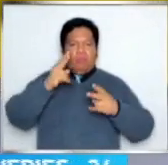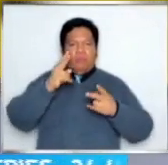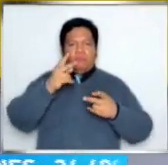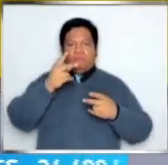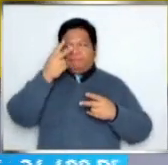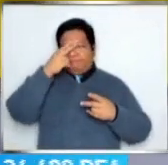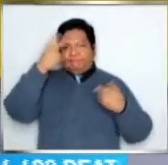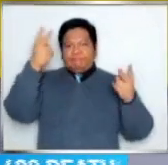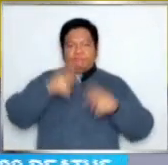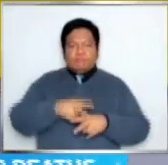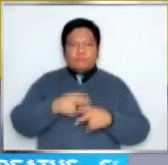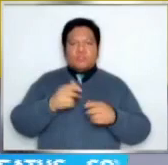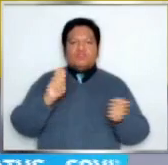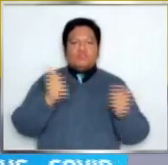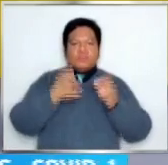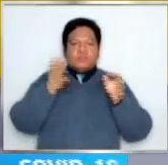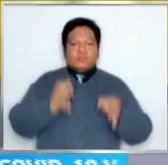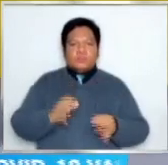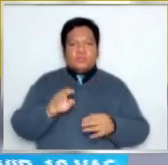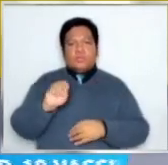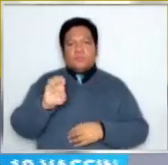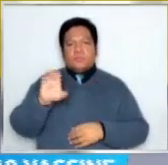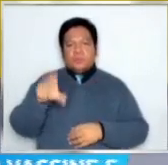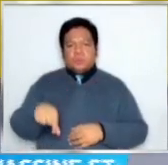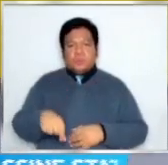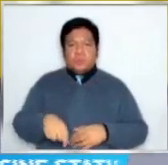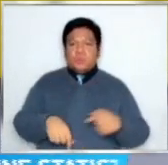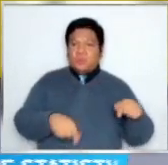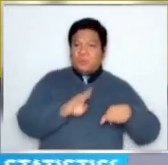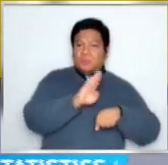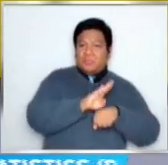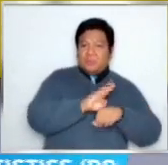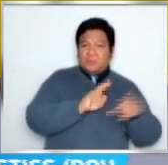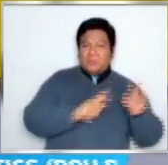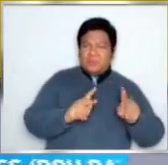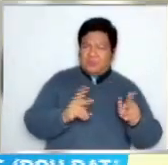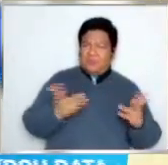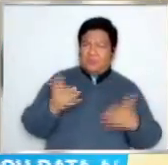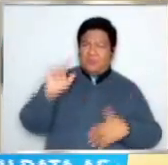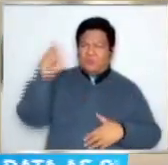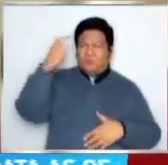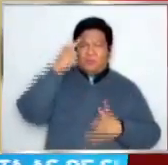ang balak ng gobyerno para sa kanila? Balitang hatid ni Mai Bermudez.